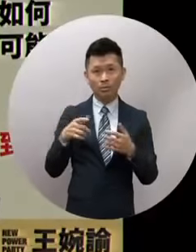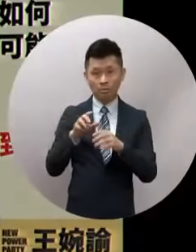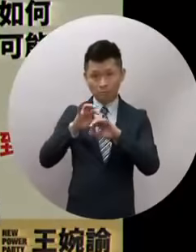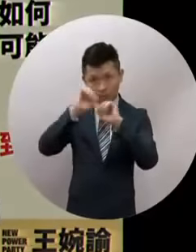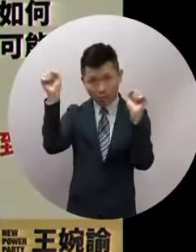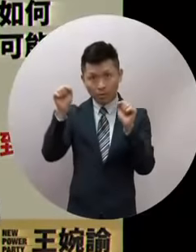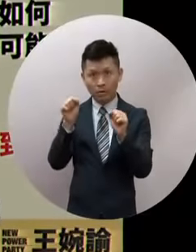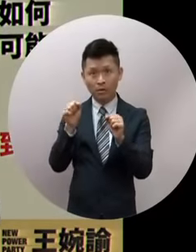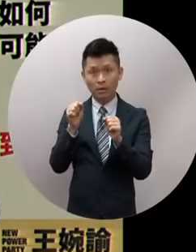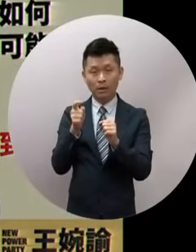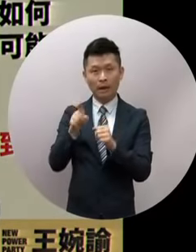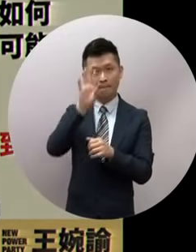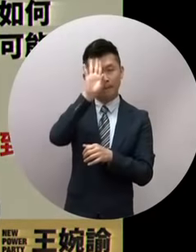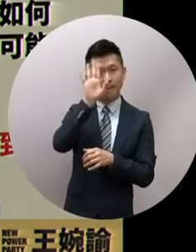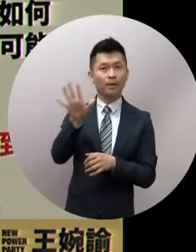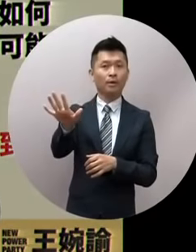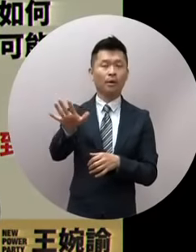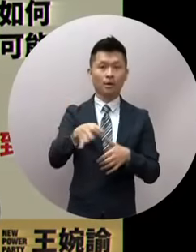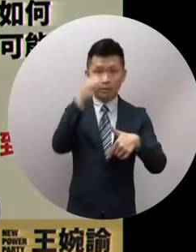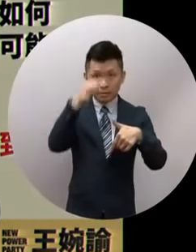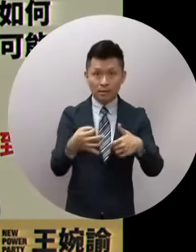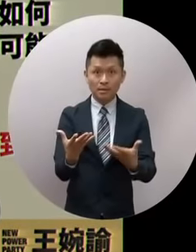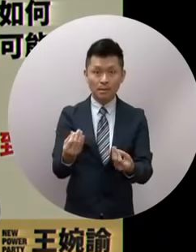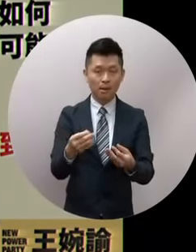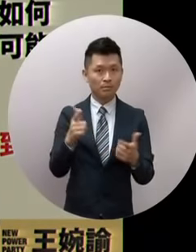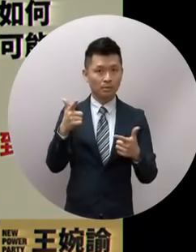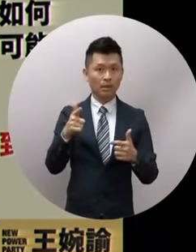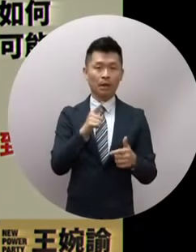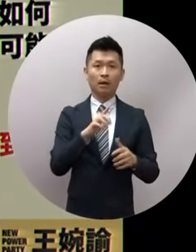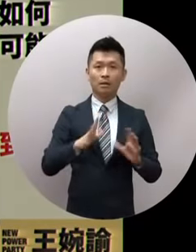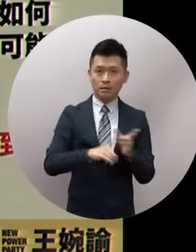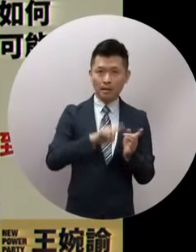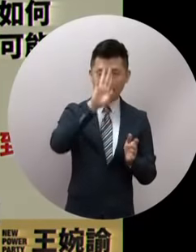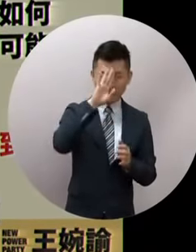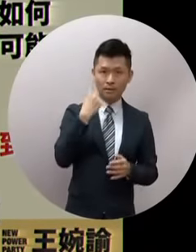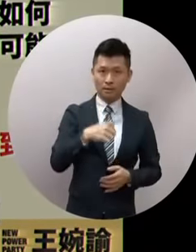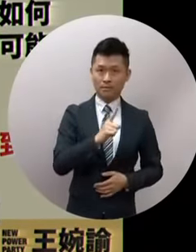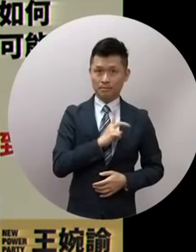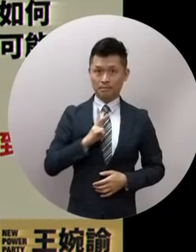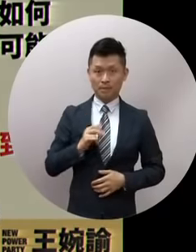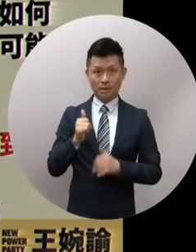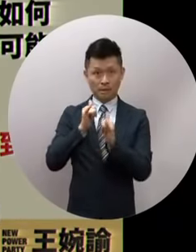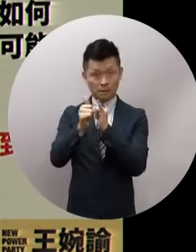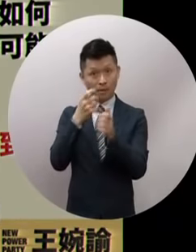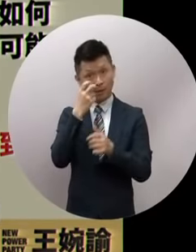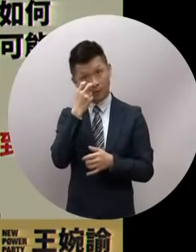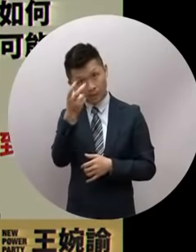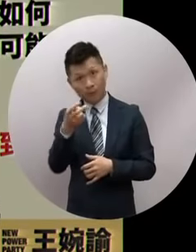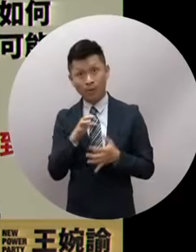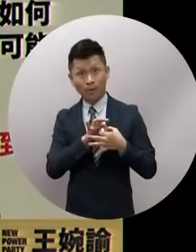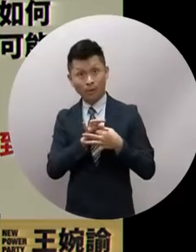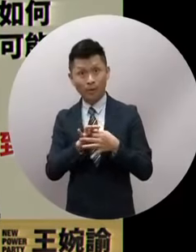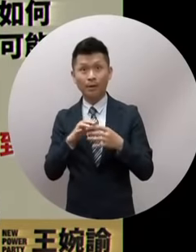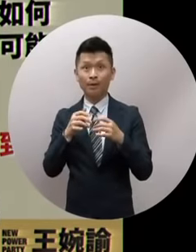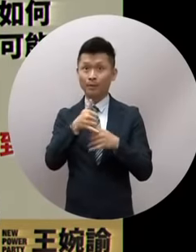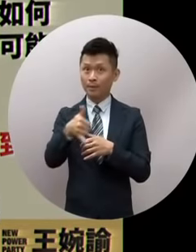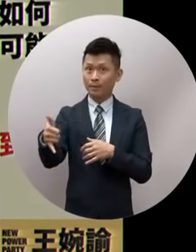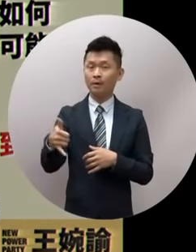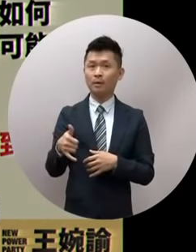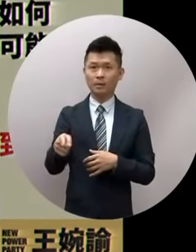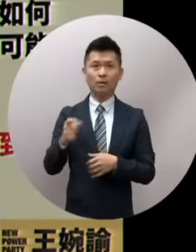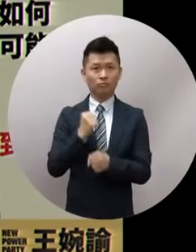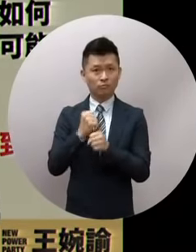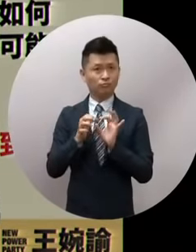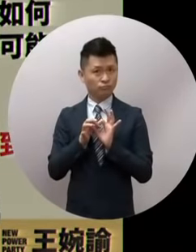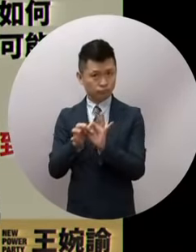一个人的价值，就如同刚刚提到他其实是精神失序者，但他同时也是社官员、心理工作者，所以他其实是可以再继续发挥他的社会功能，也